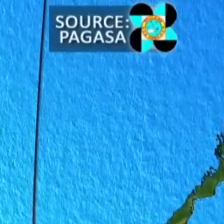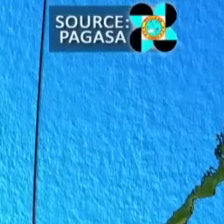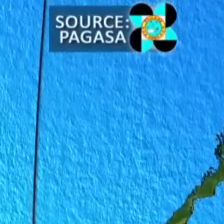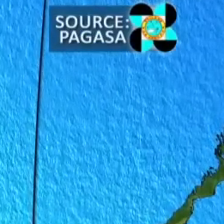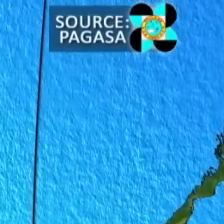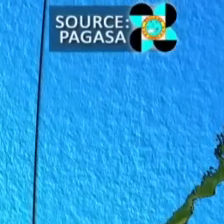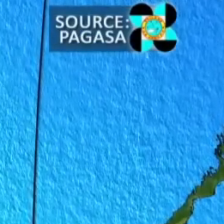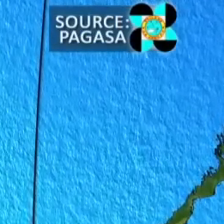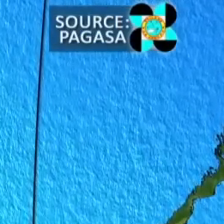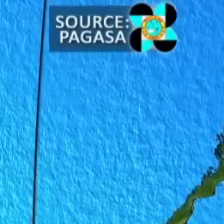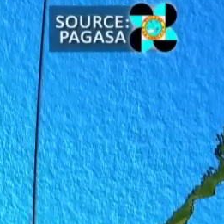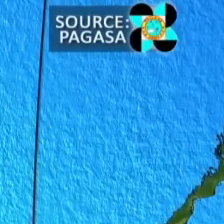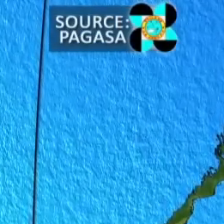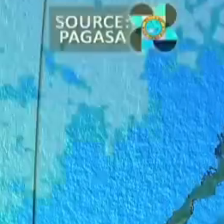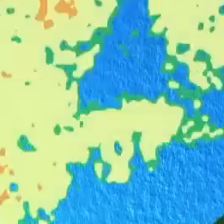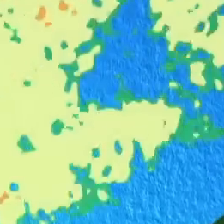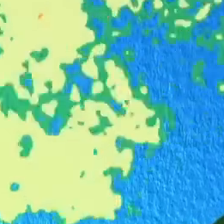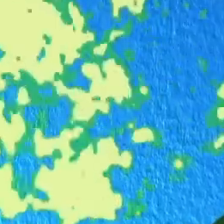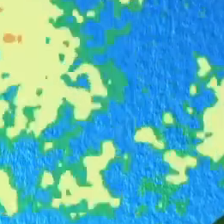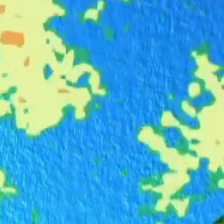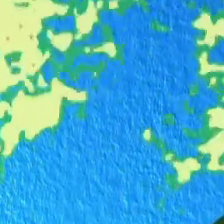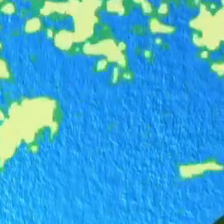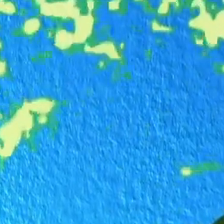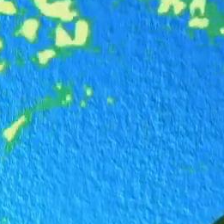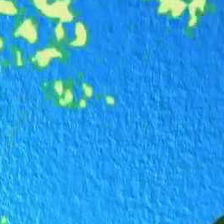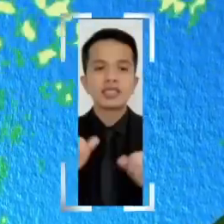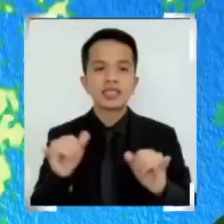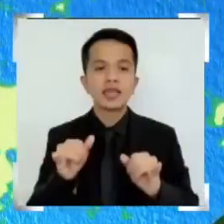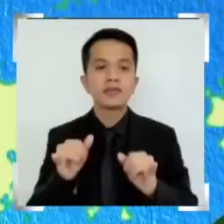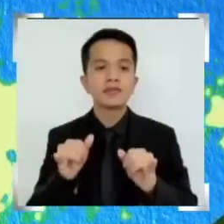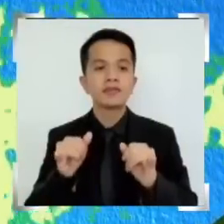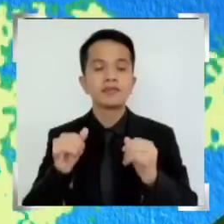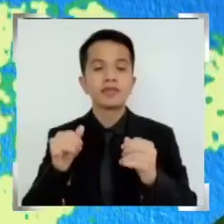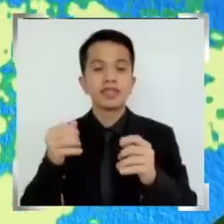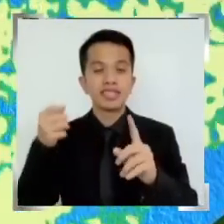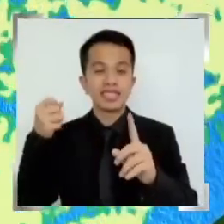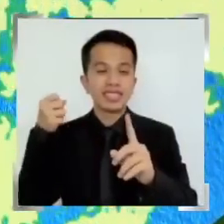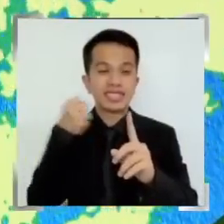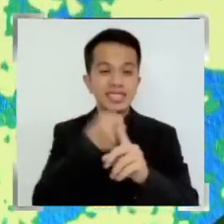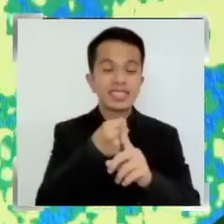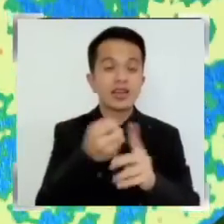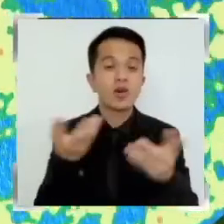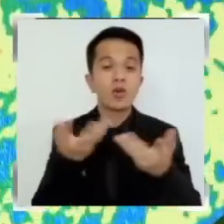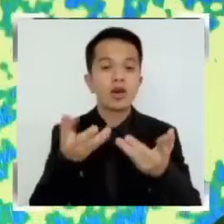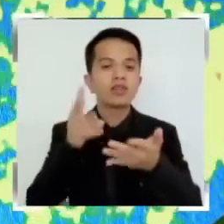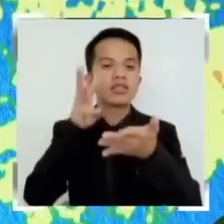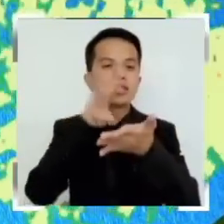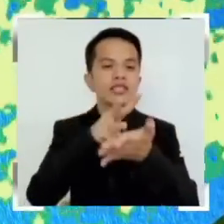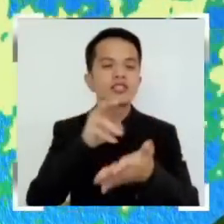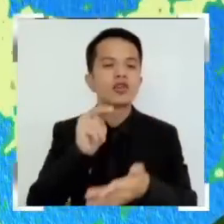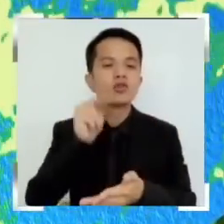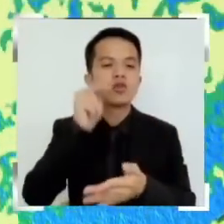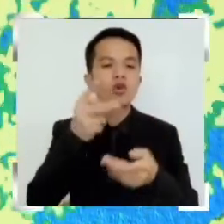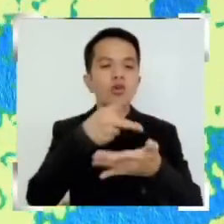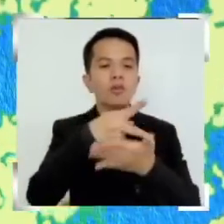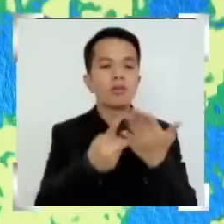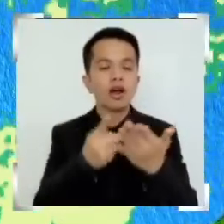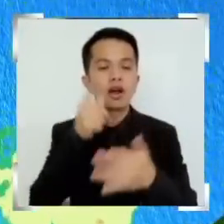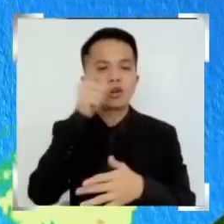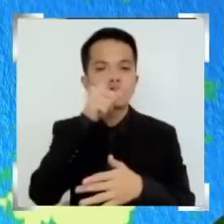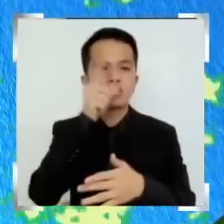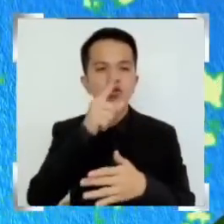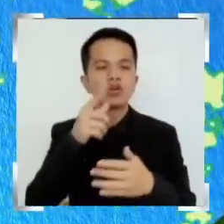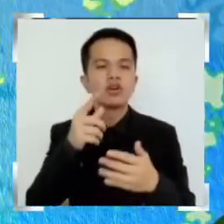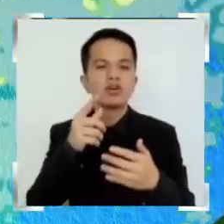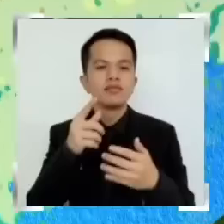bukas. Mararamdaman din ang direktang epekto nito sa northern portion ng Luzon kung saan inaasahan ang malalakas